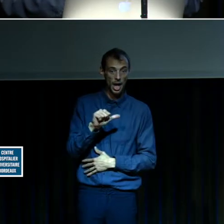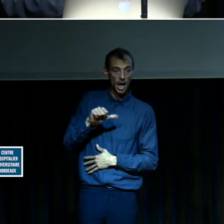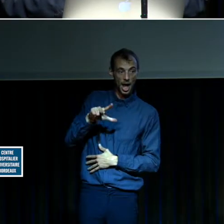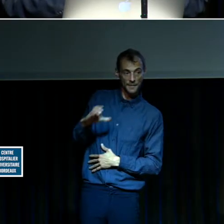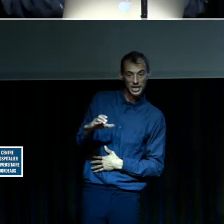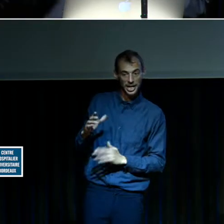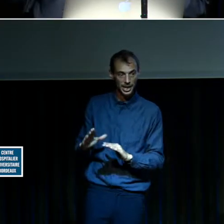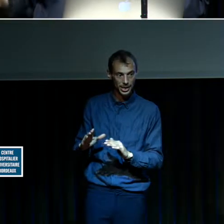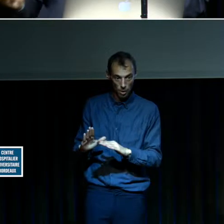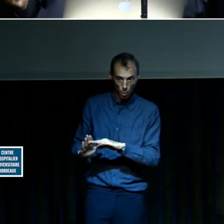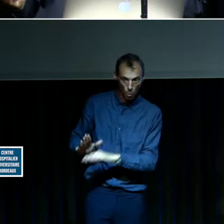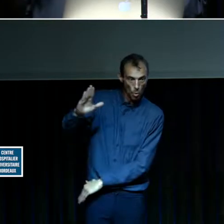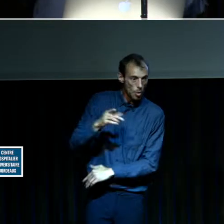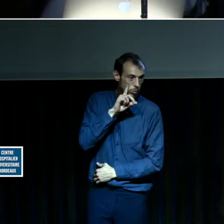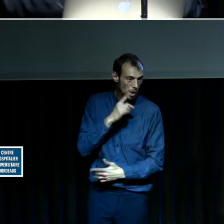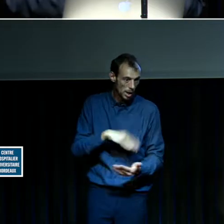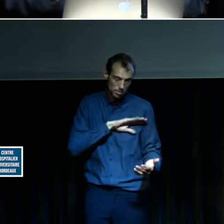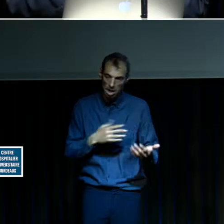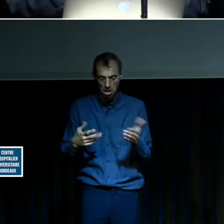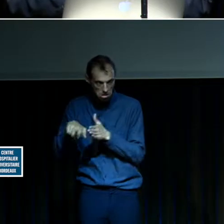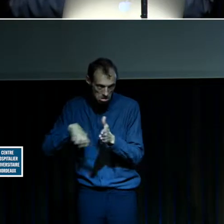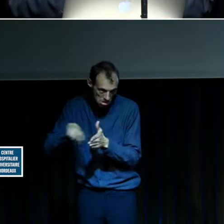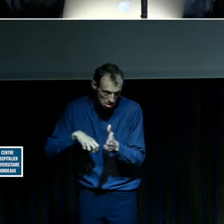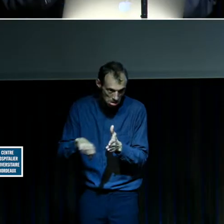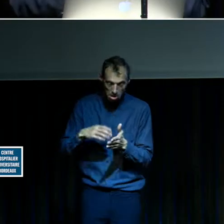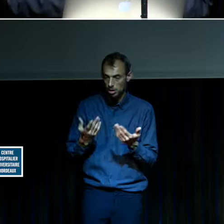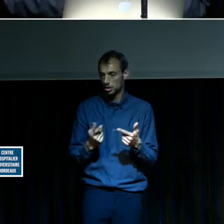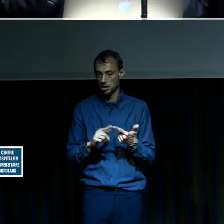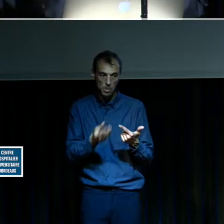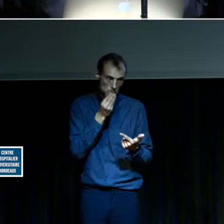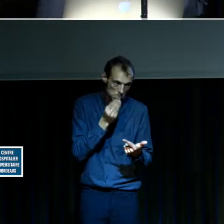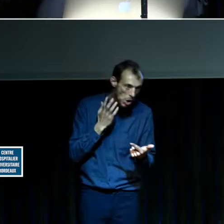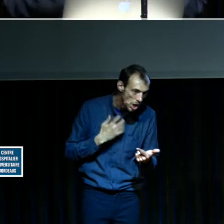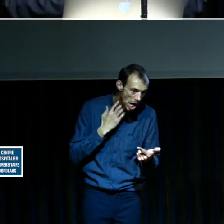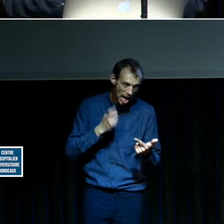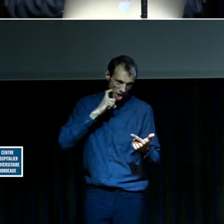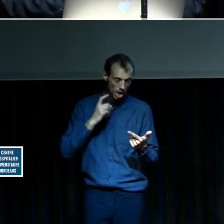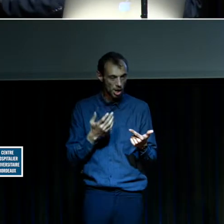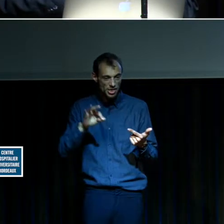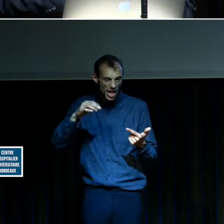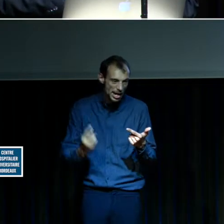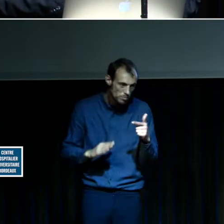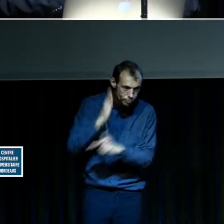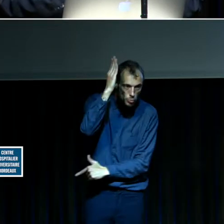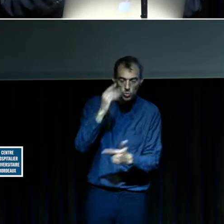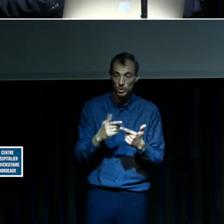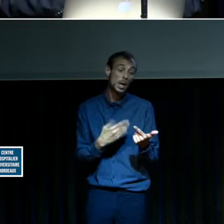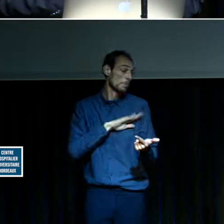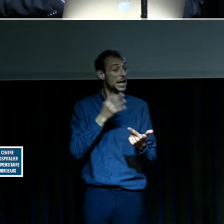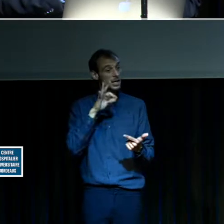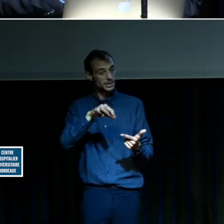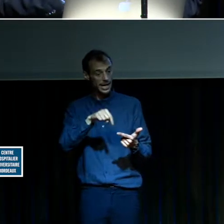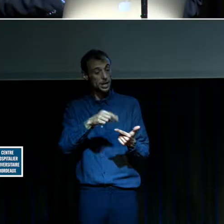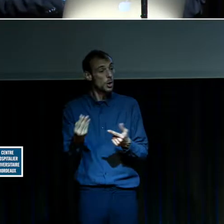hygiène de vie, plus de sédentarité, une alimentation trop grasse, trop salée. Le sel fait augmenter la tension artérielle. Pour faire baisser la